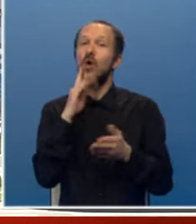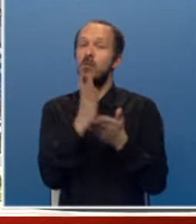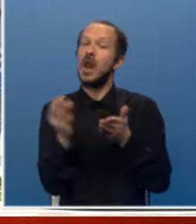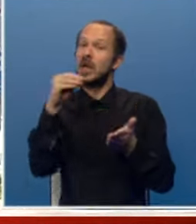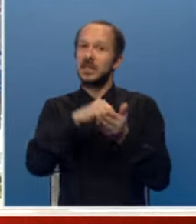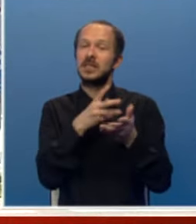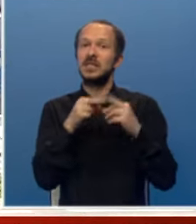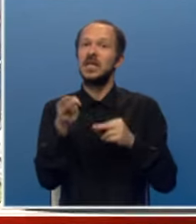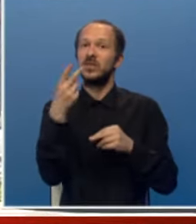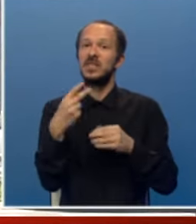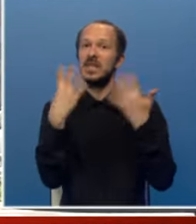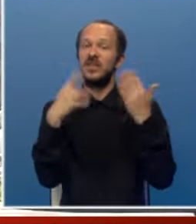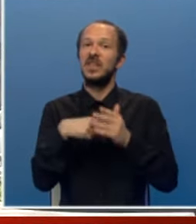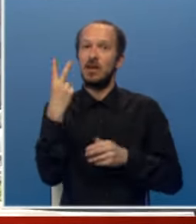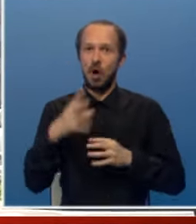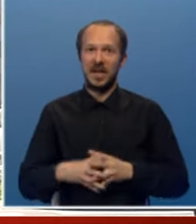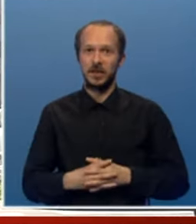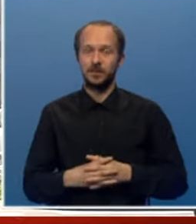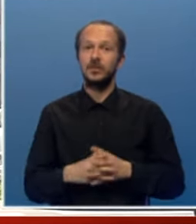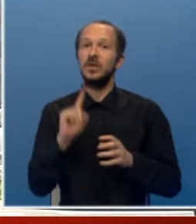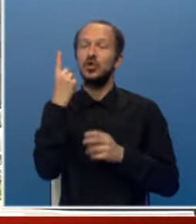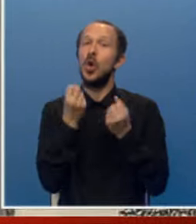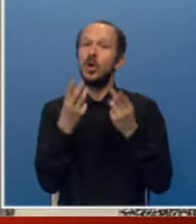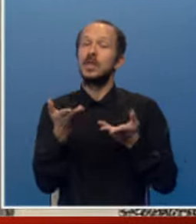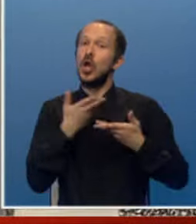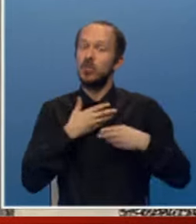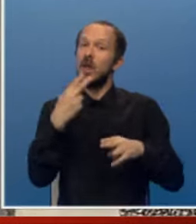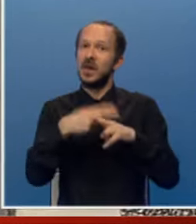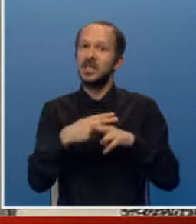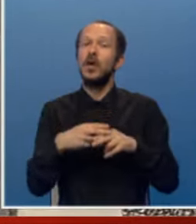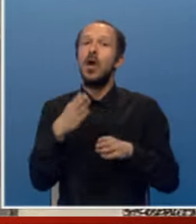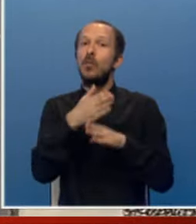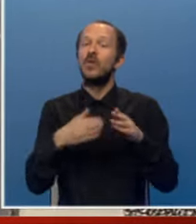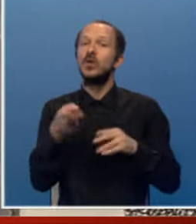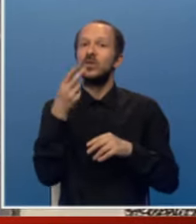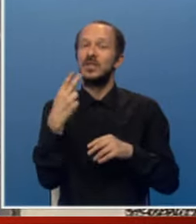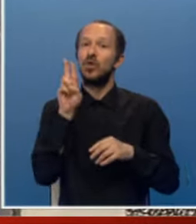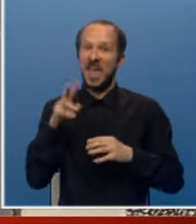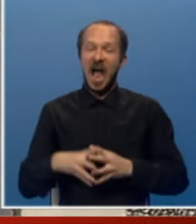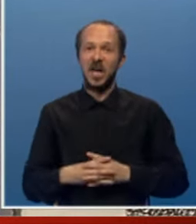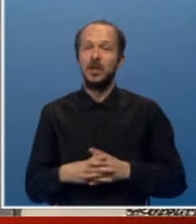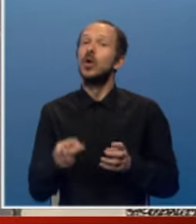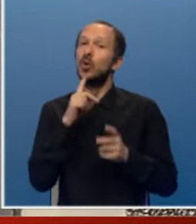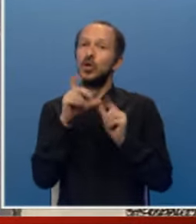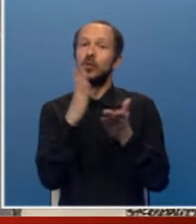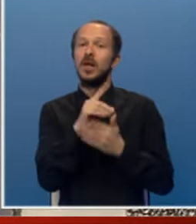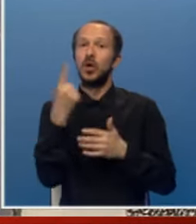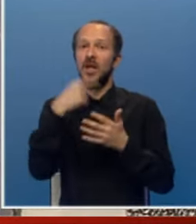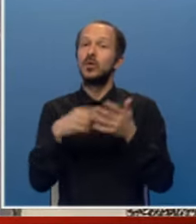bila zakazana za 29. februar. Većina ulica dobila je nazive polovinom 20. vijeka koji su bili